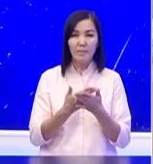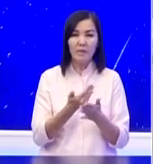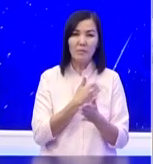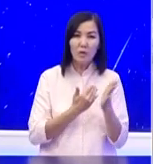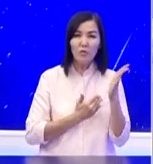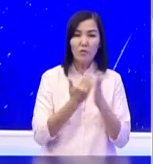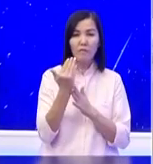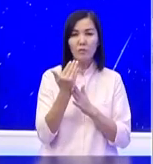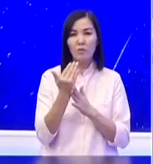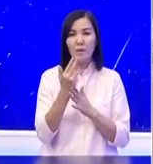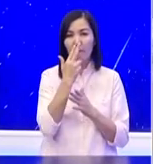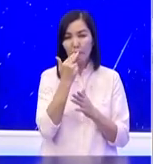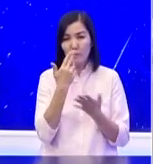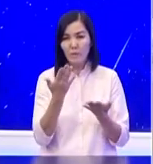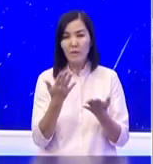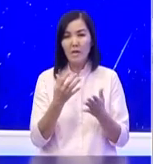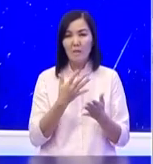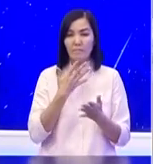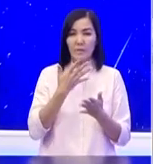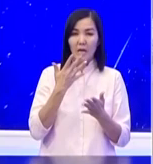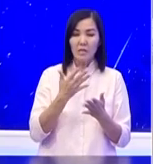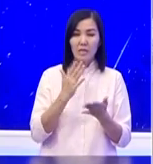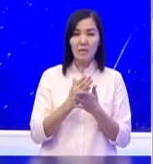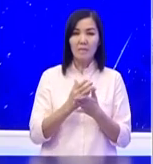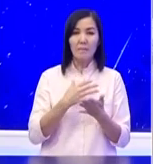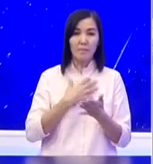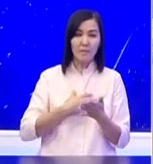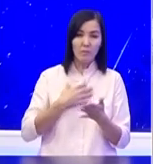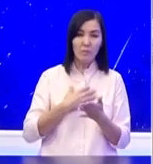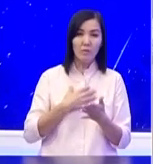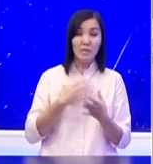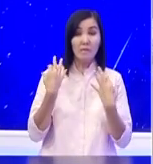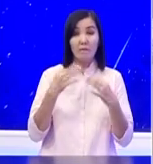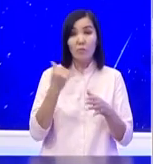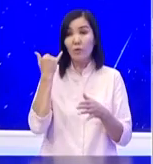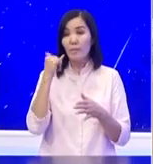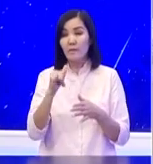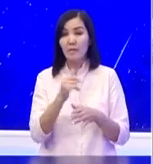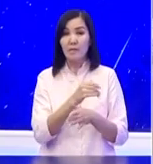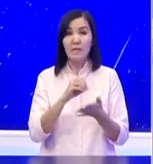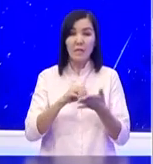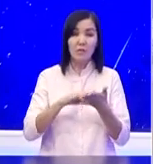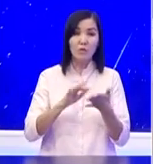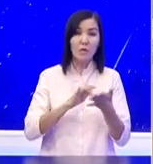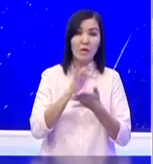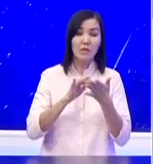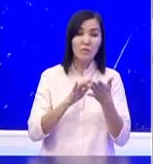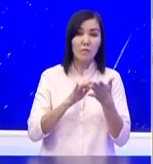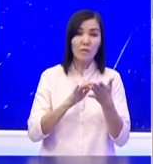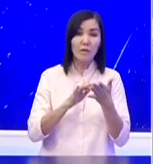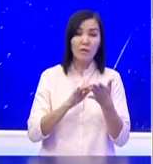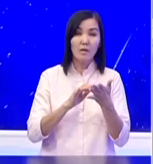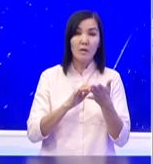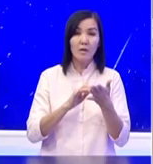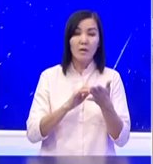температуру или насморк, кашель. Если вас что-то беспокоит, то вы можете свободно позвонить в регистратуру городской поликлиники 1 или